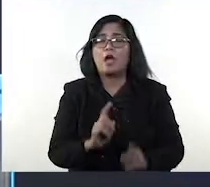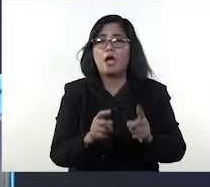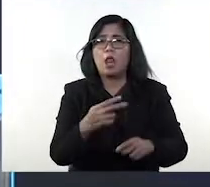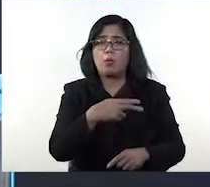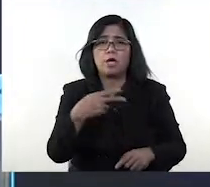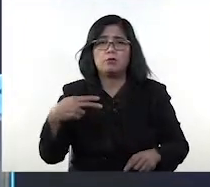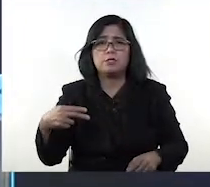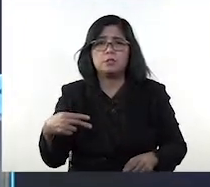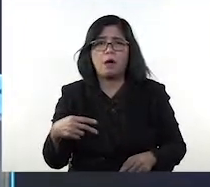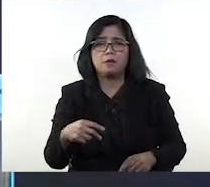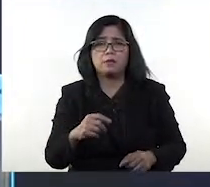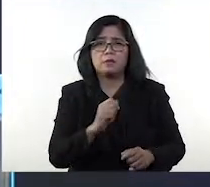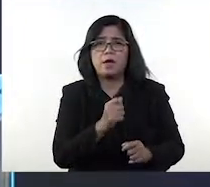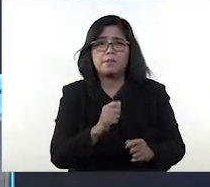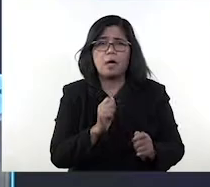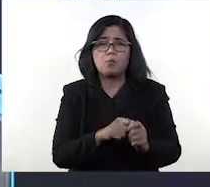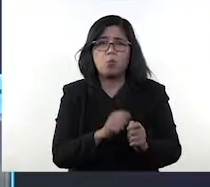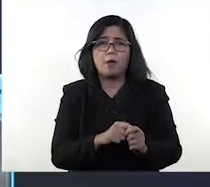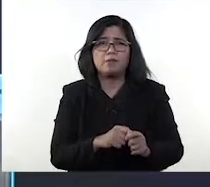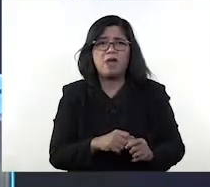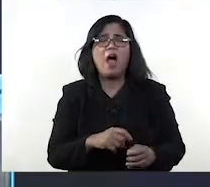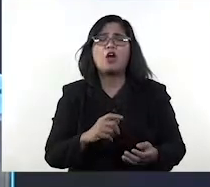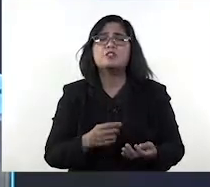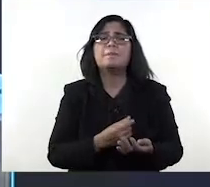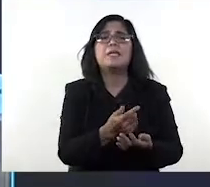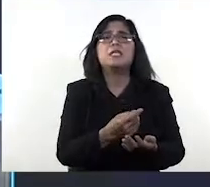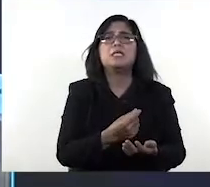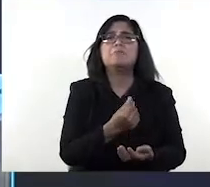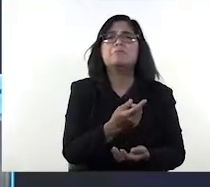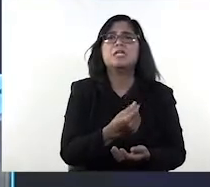Indonesia gak bisa produksi sesuatu berarti Indonesia's beli terus dari